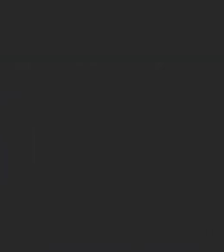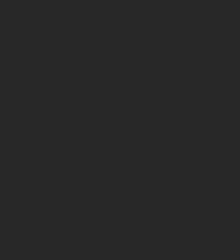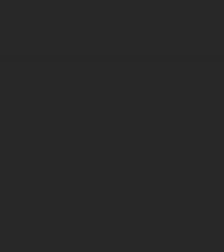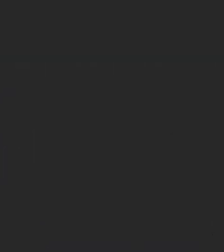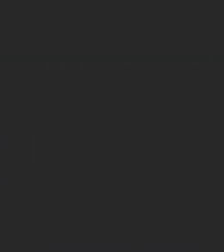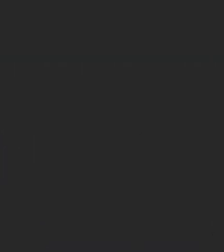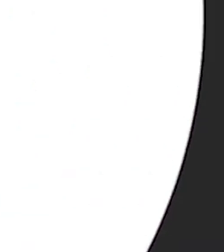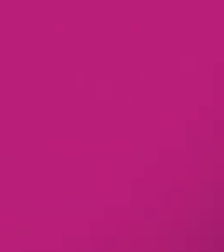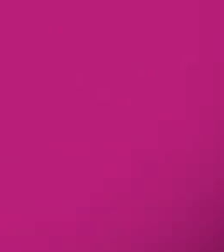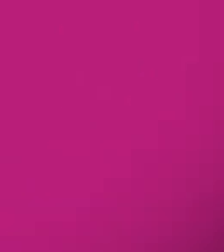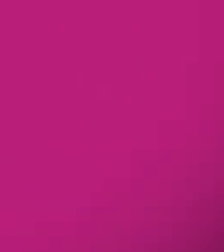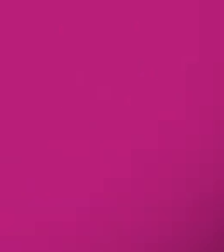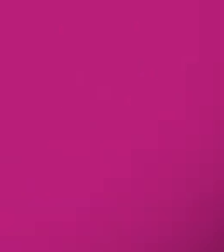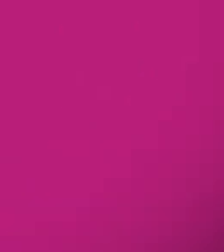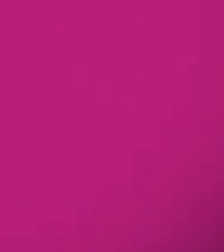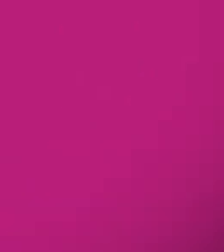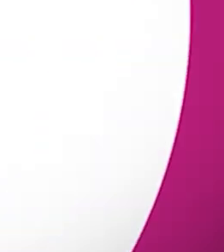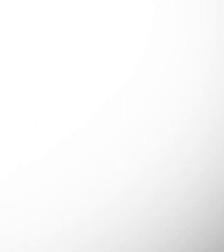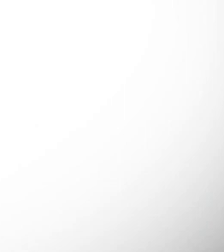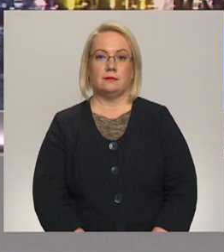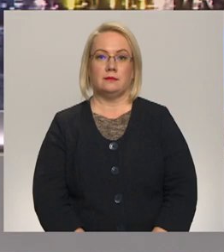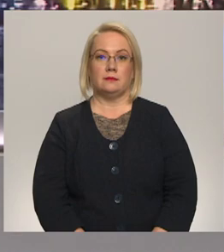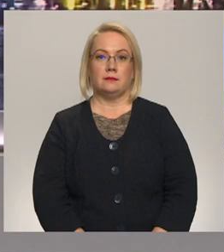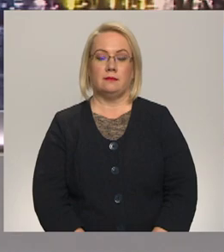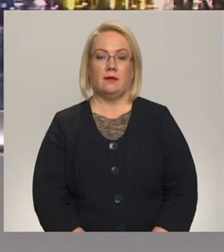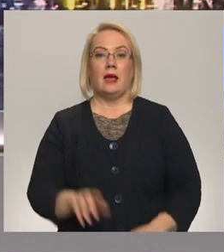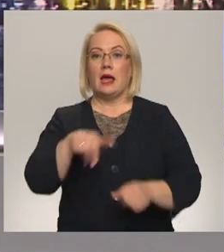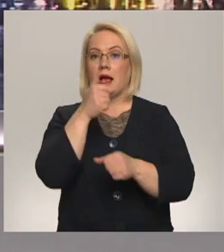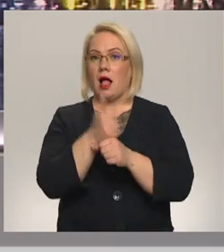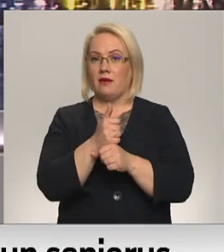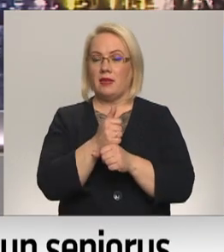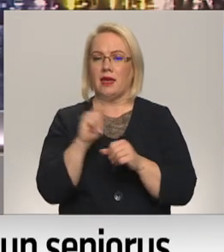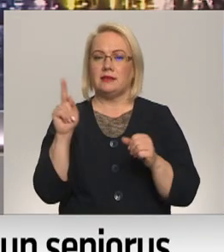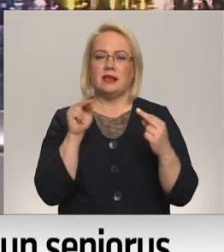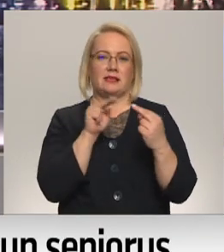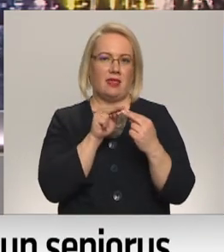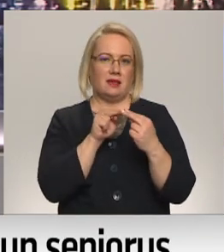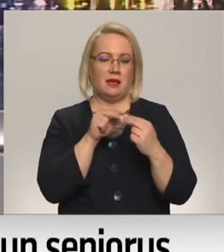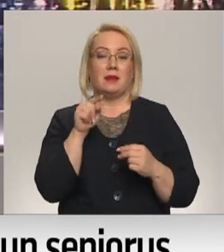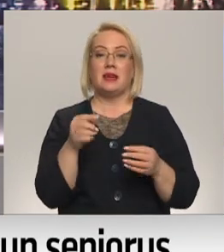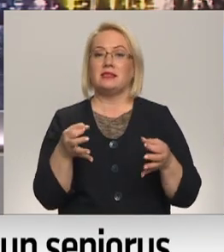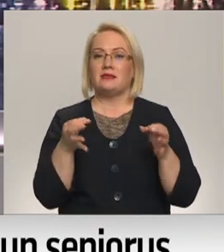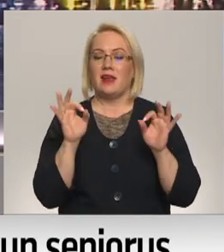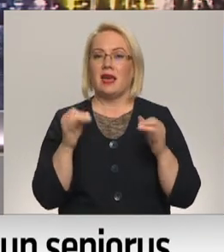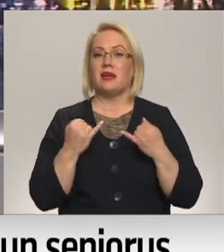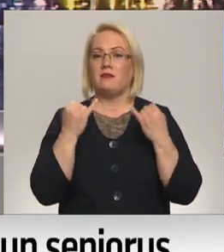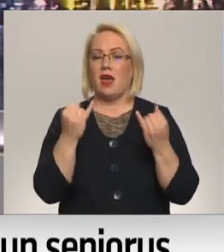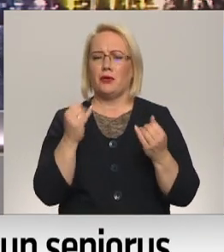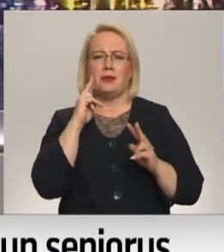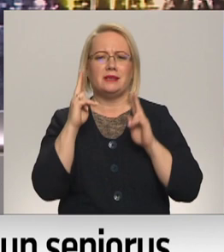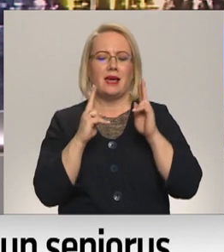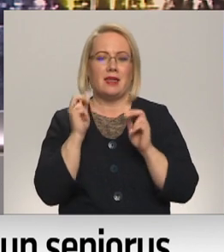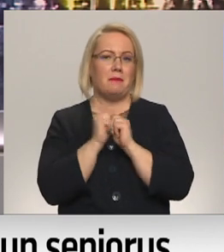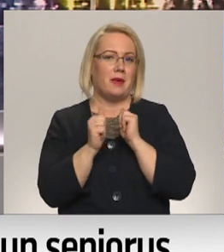Re, viss ēters ir te! Galvenais ir saticība. Šis svarīgais vēlējums šodien izskanēja